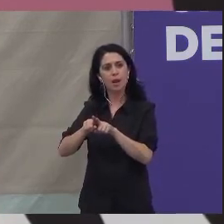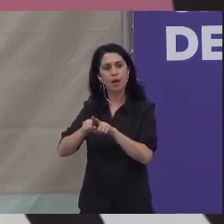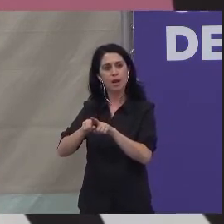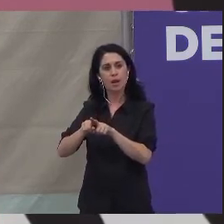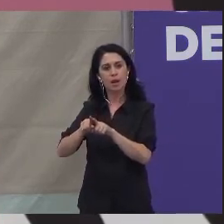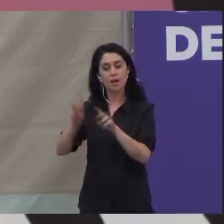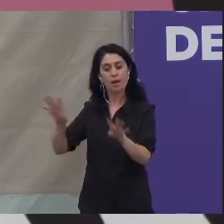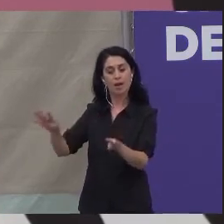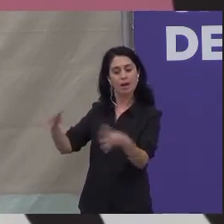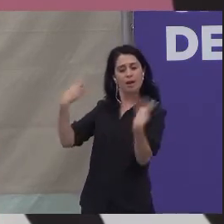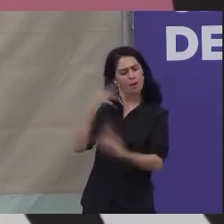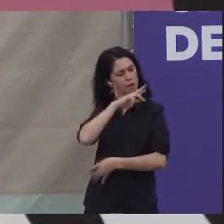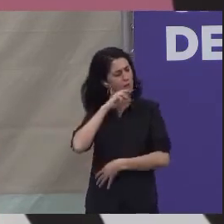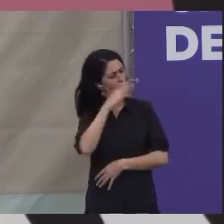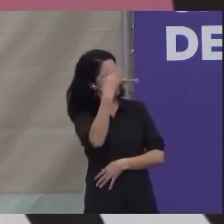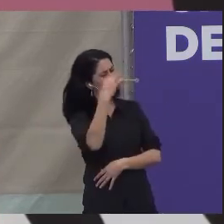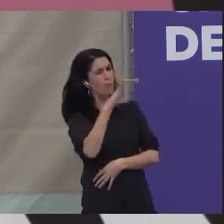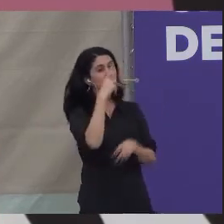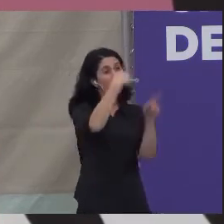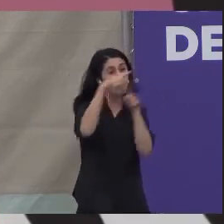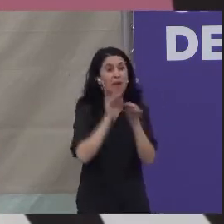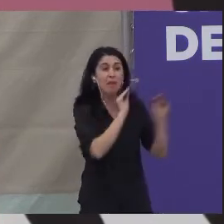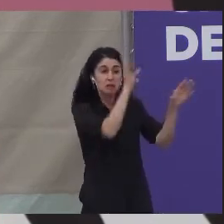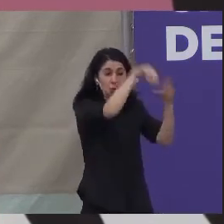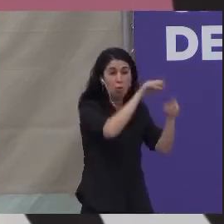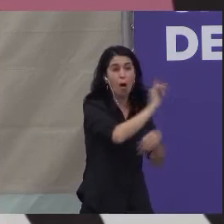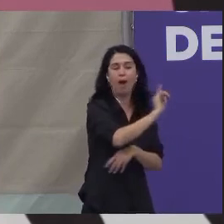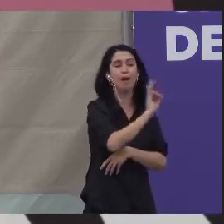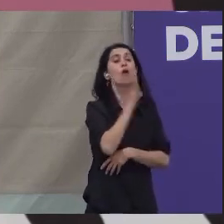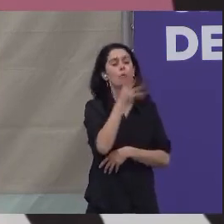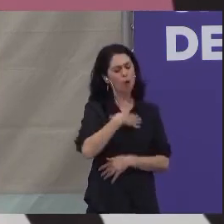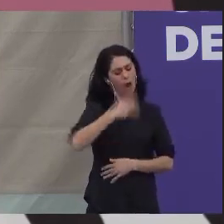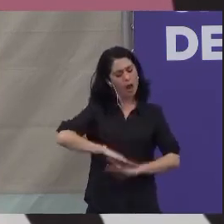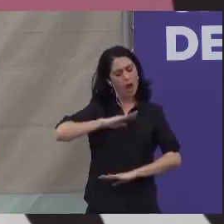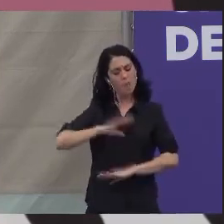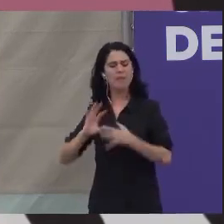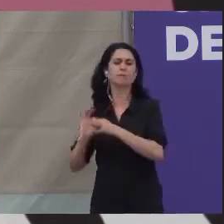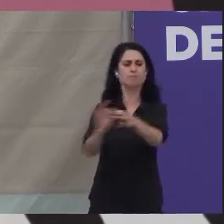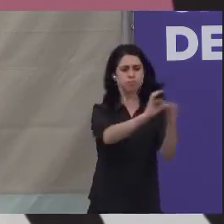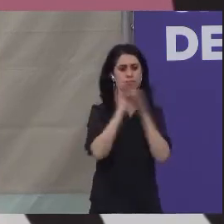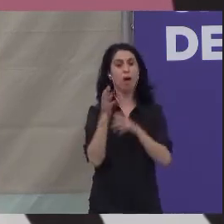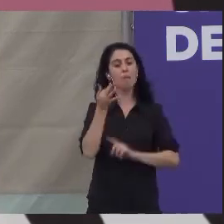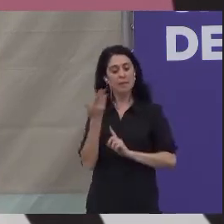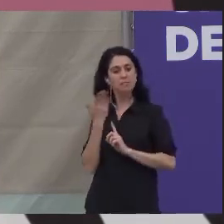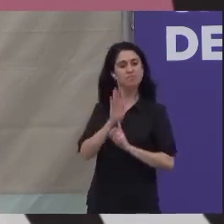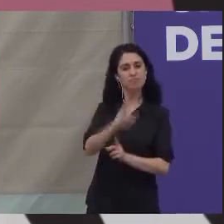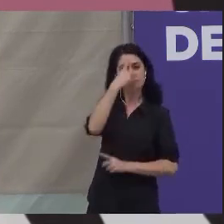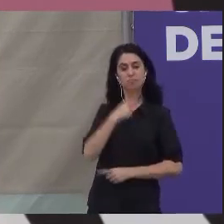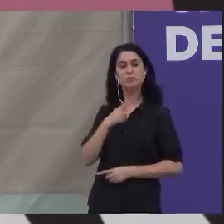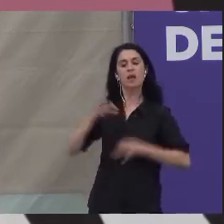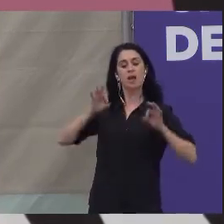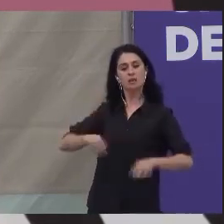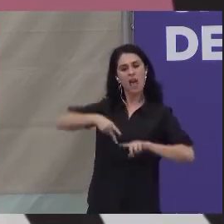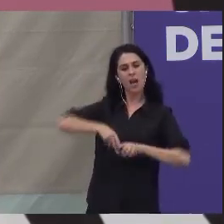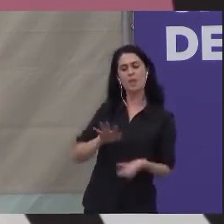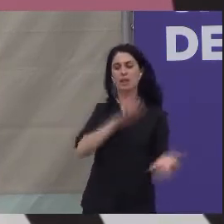diferències, sinó per la nostra capacitat de ser unitaris i de presentar-nos com una eina transformadora. Per tant, el